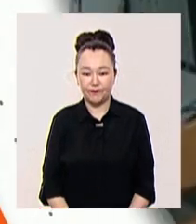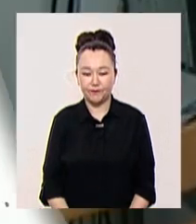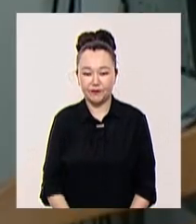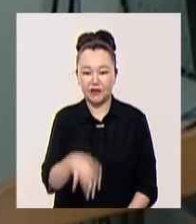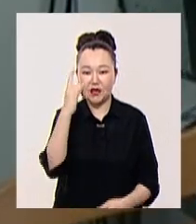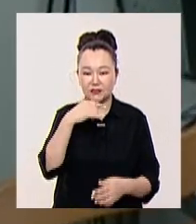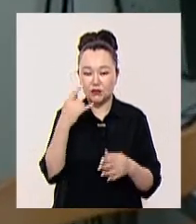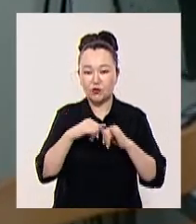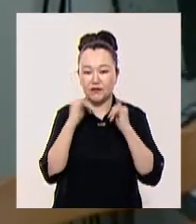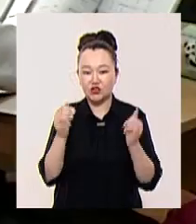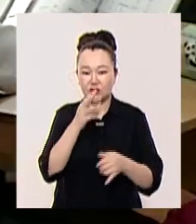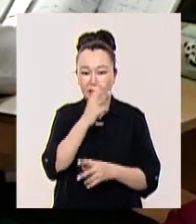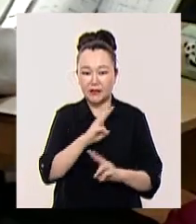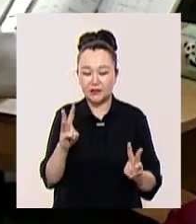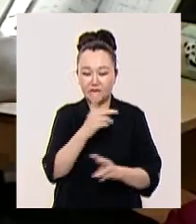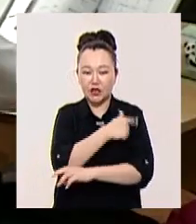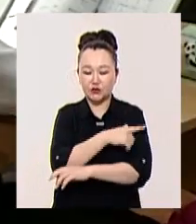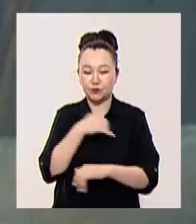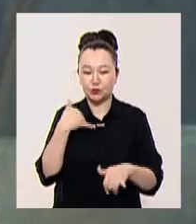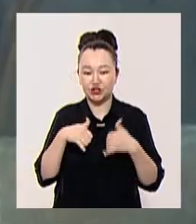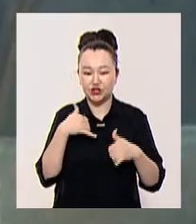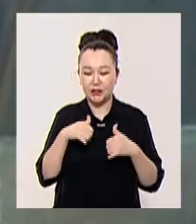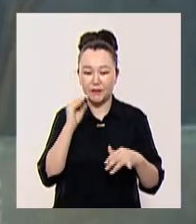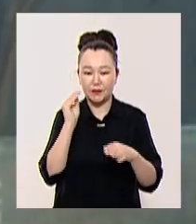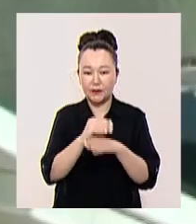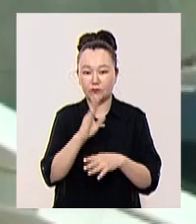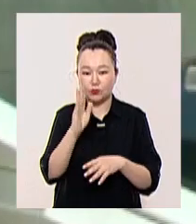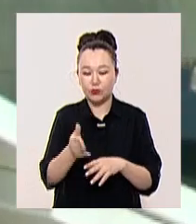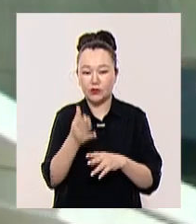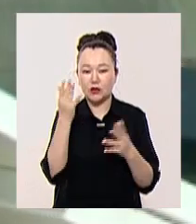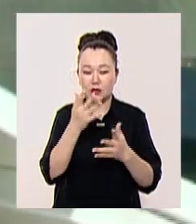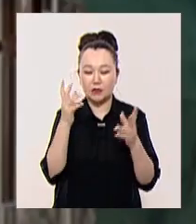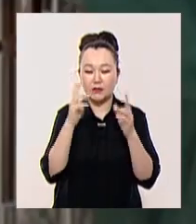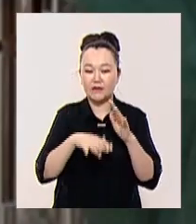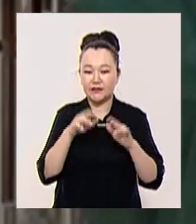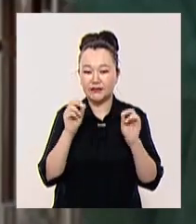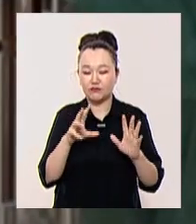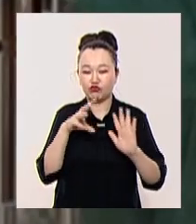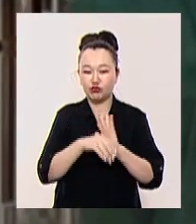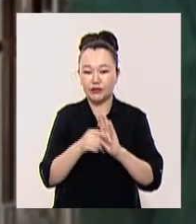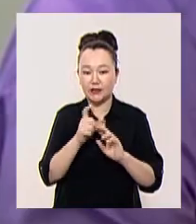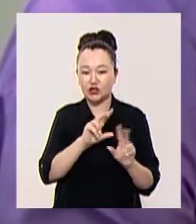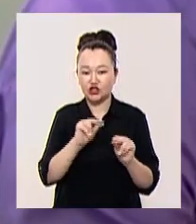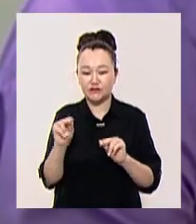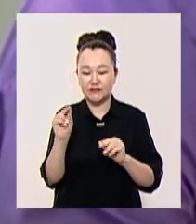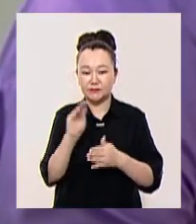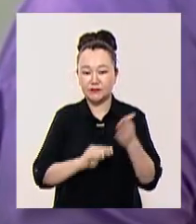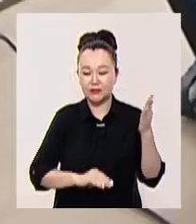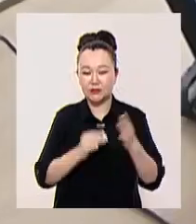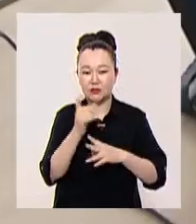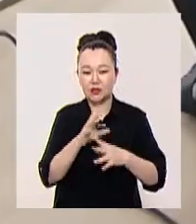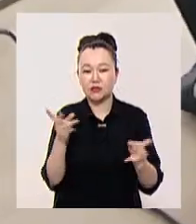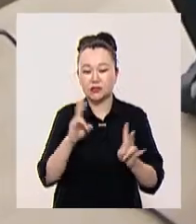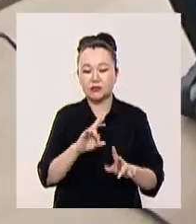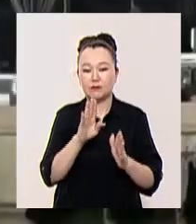В Казахстане увеличат зарплату врачам и учителям. Представители каких еще профессий вошли в этот счастливый список? Останутся ли